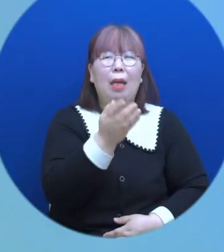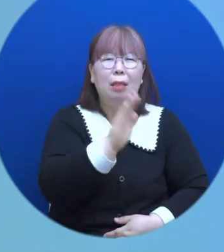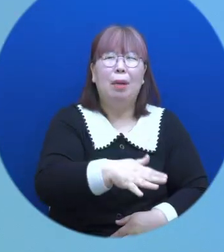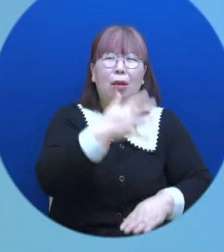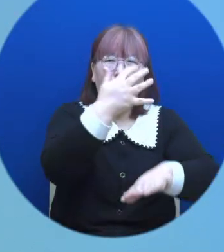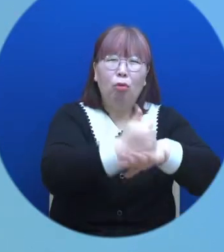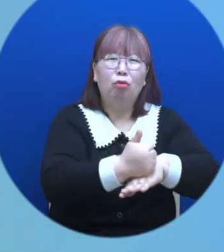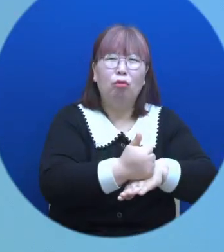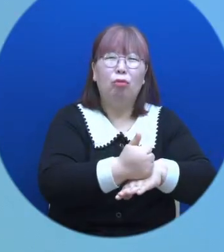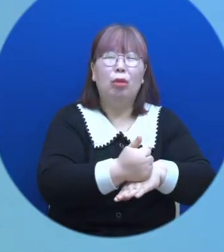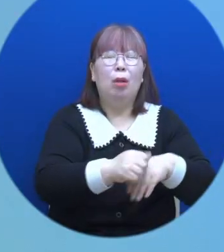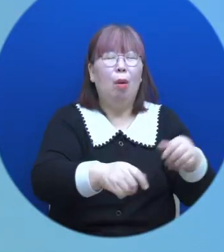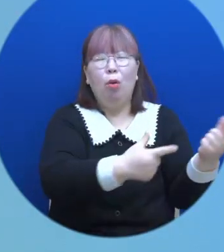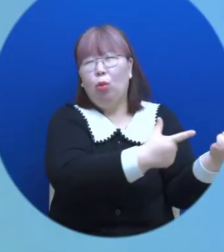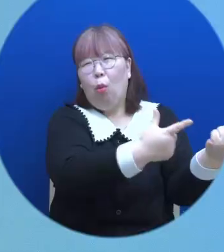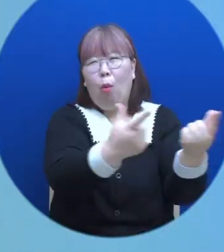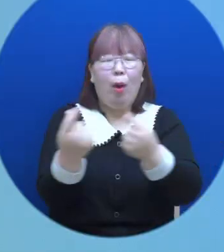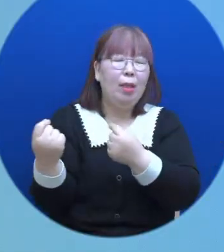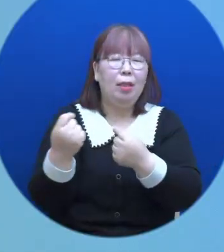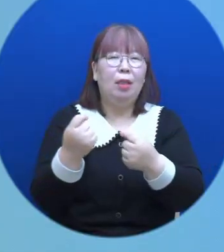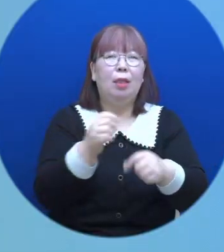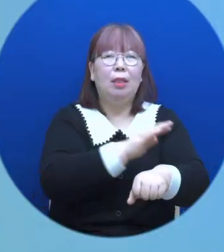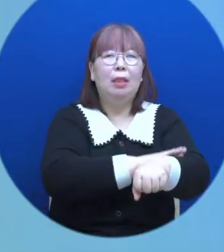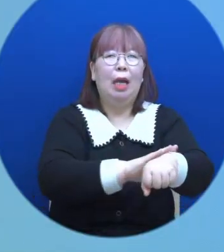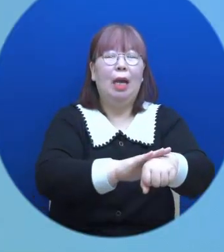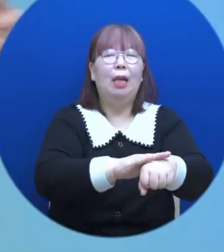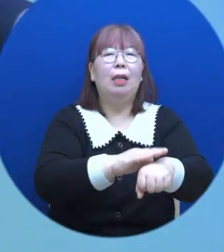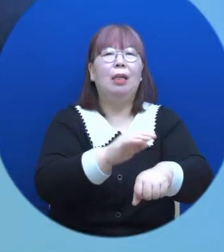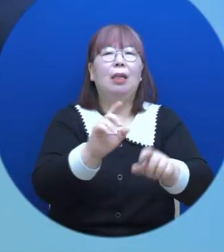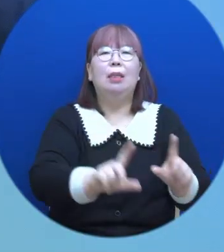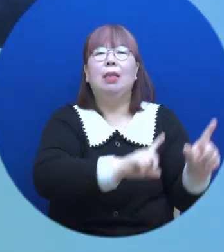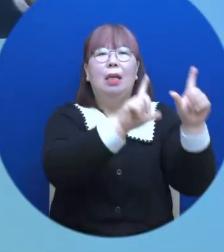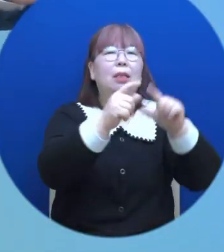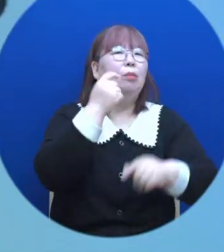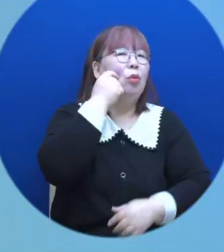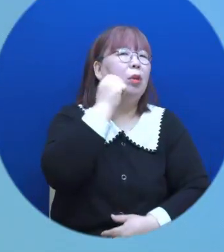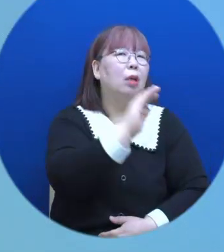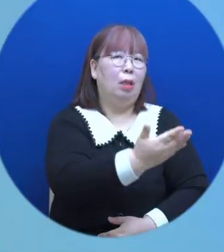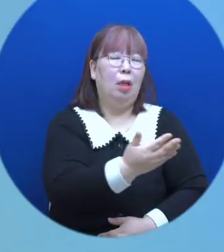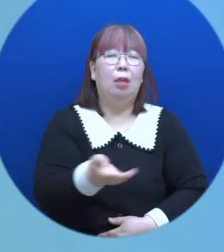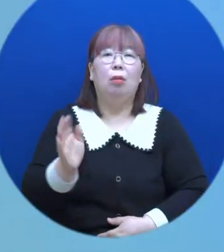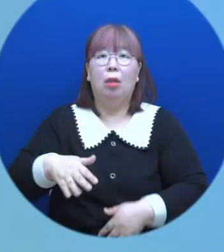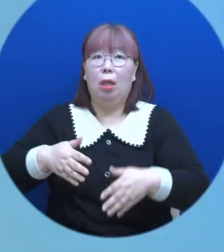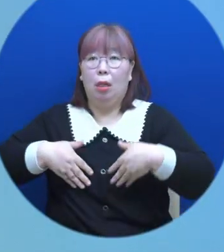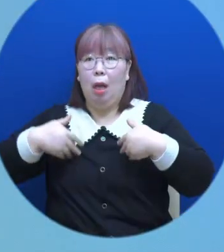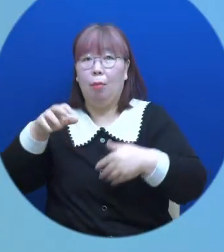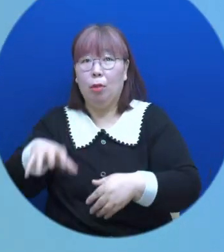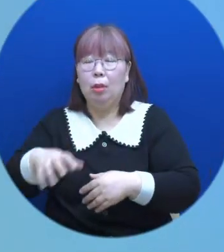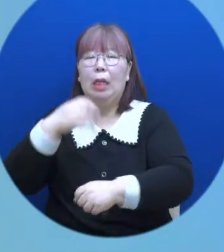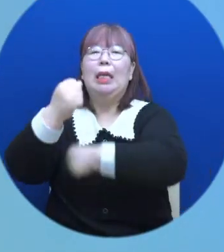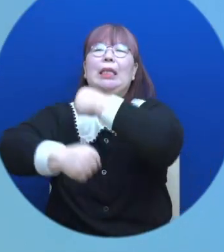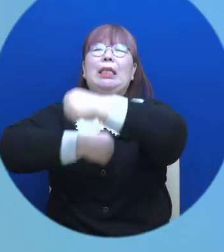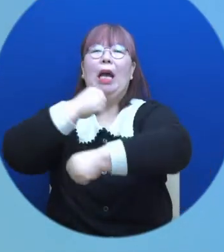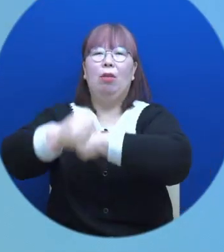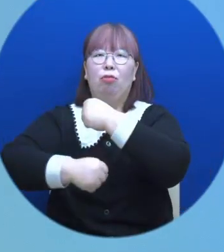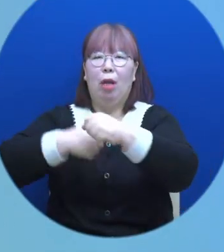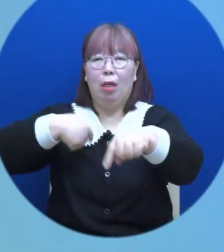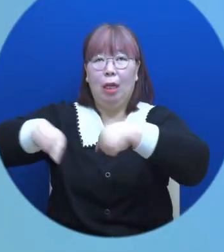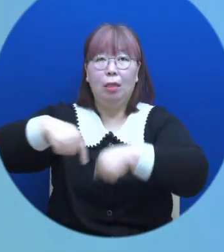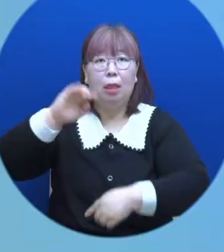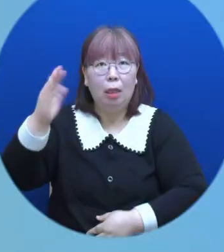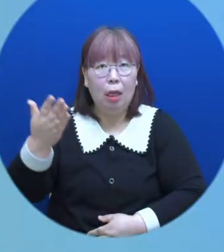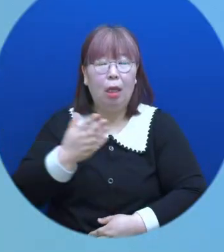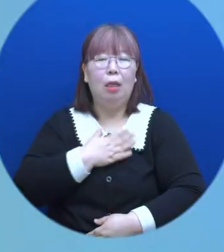거죠. 우리에게는 뭐다? 자유다. 자유가 다스림을 받는 거죠. 내 힘써, 내